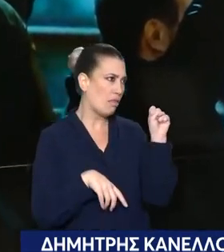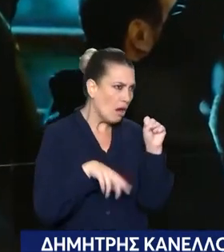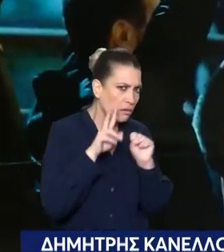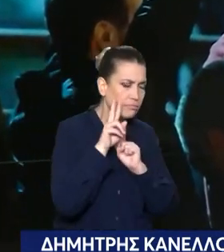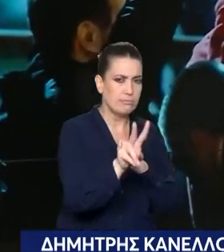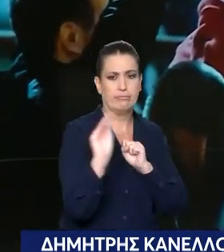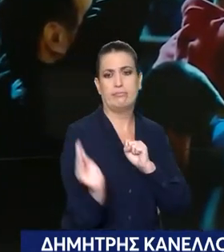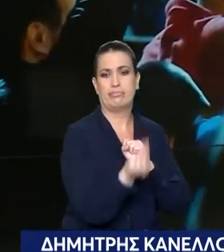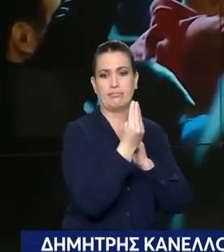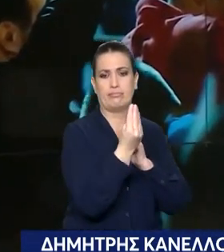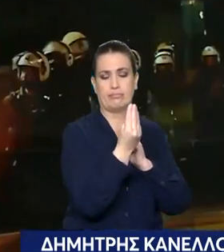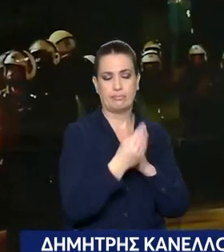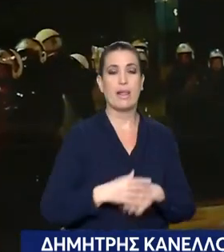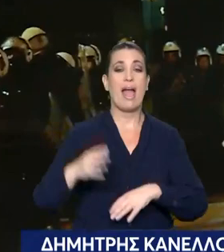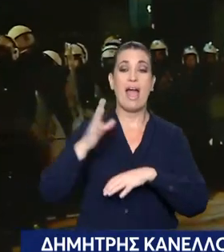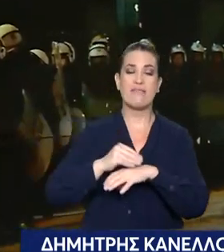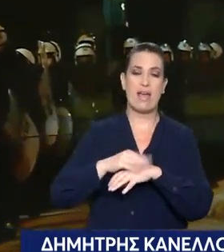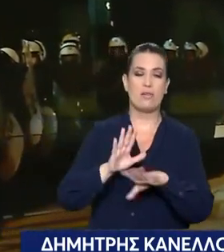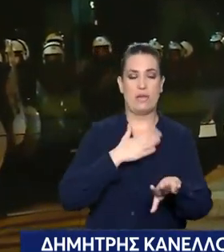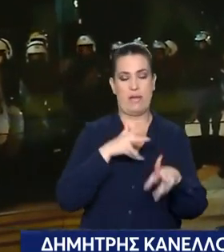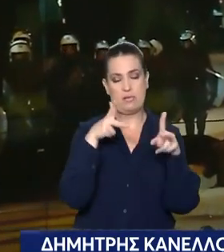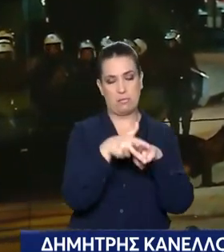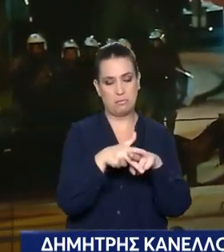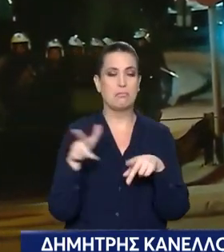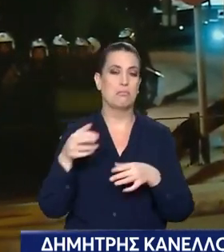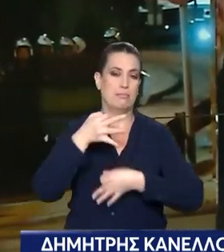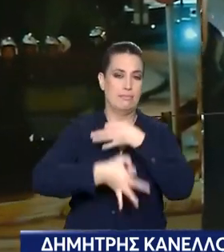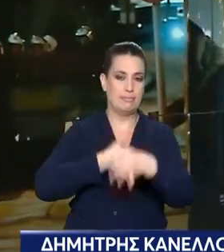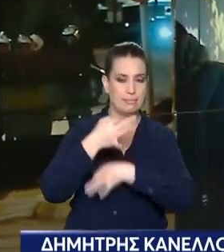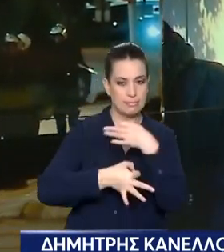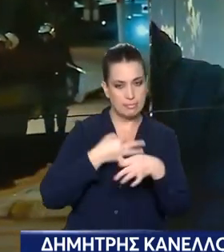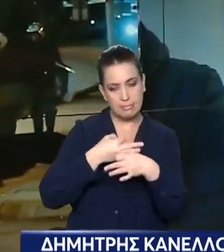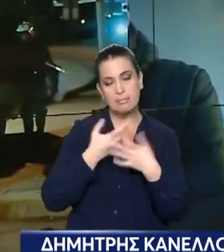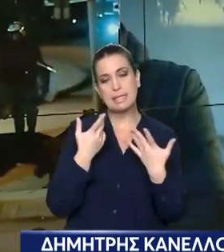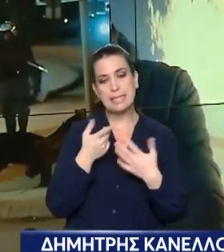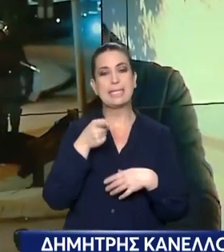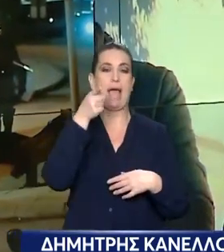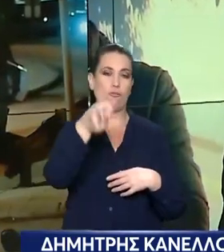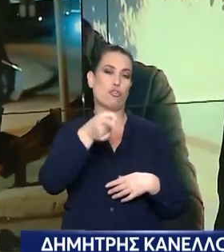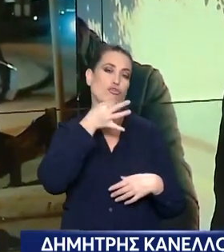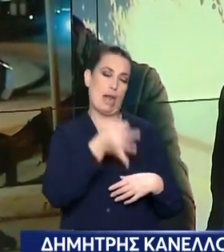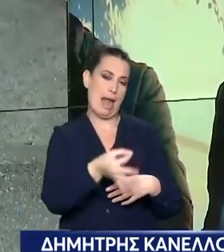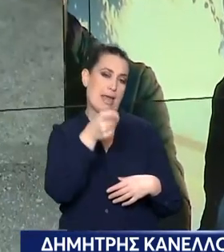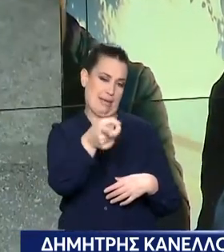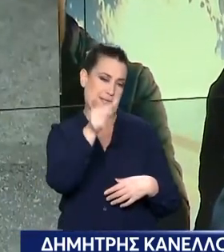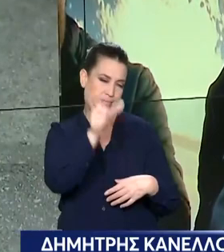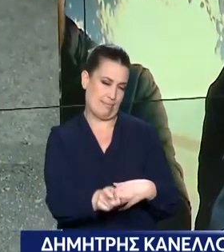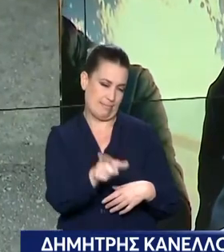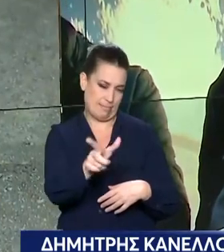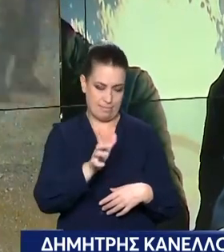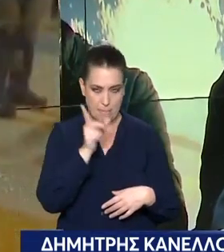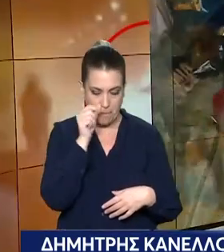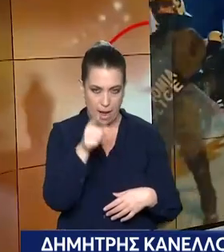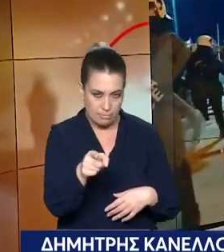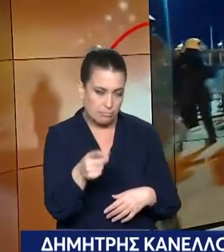γήπεδο, προκάλεσαν τα επεισόδια σε αυτό το σημείο 150-200 μέτρα μακριά από το γήπεδο, και ενδεχομένως ορισμένοι από αυτούς επέστρεψαν μετά